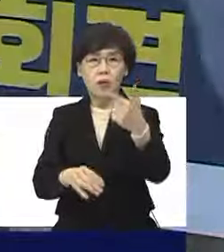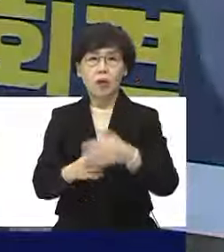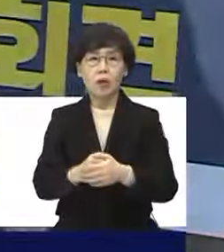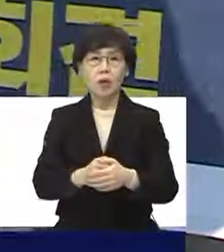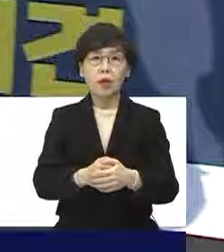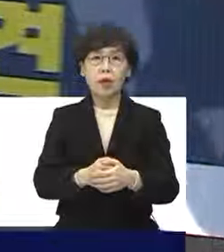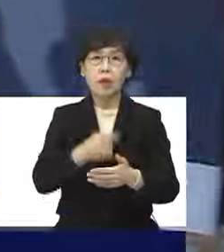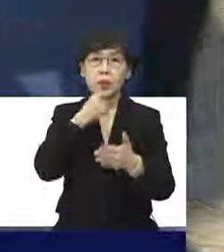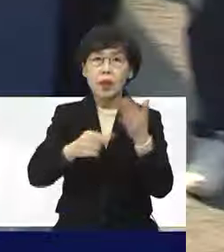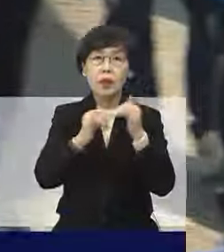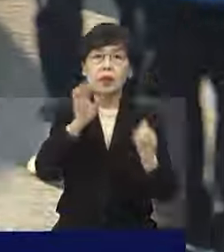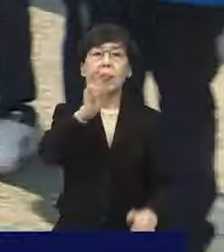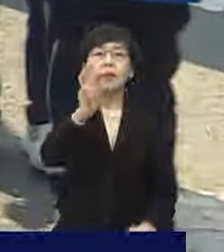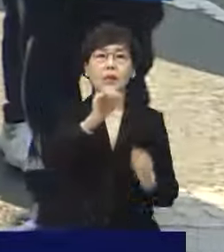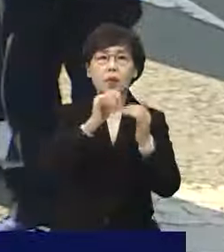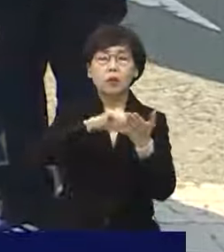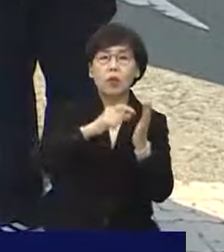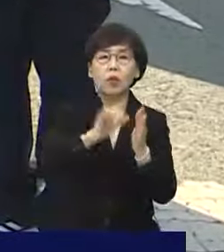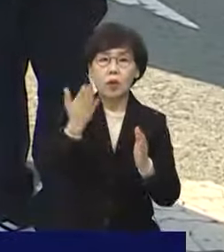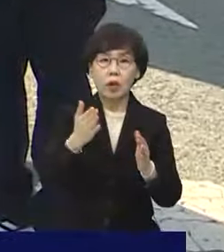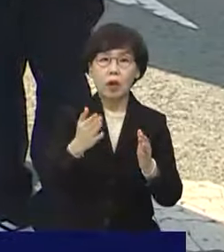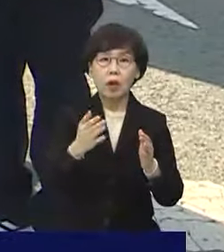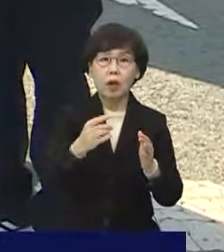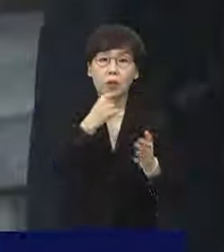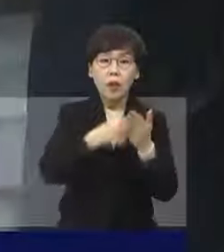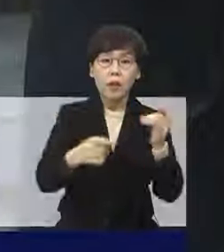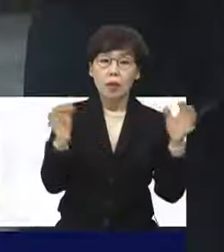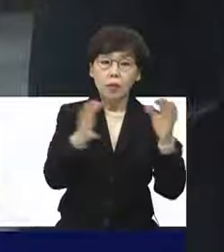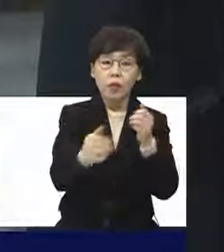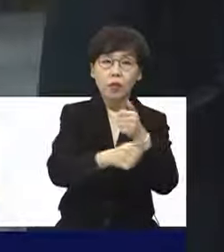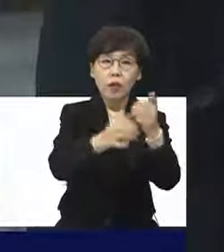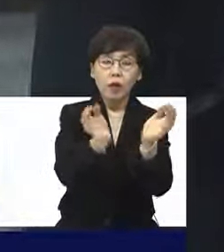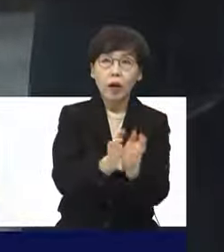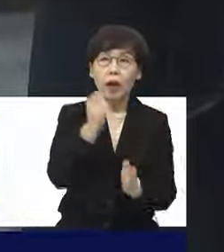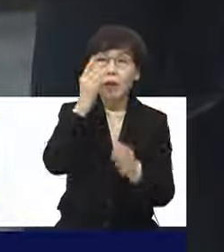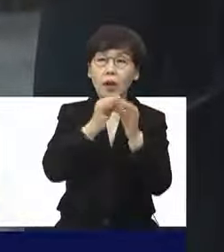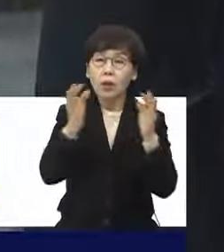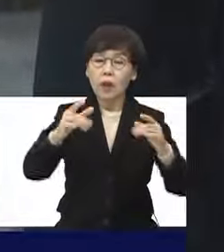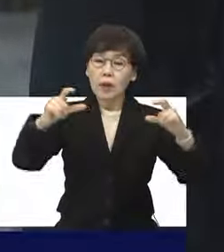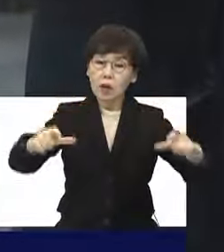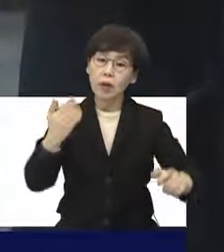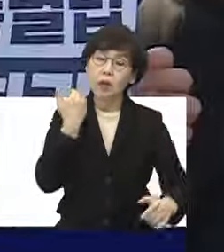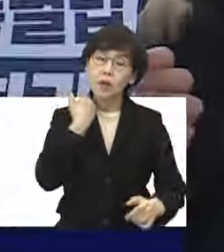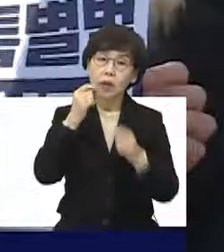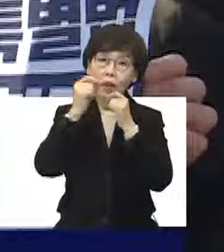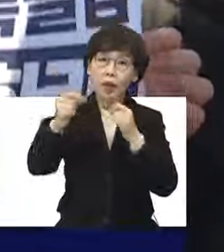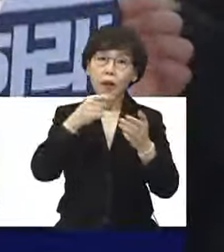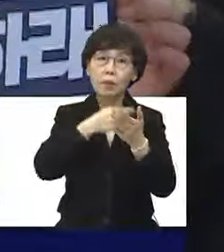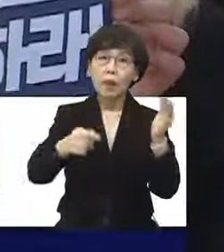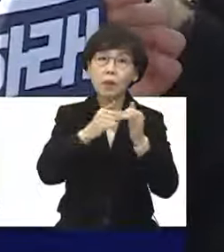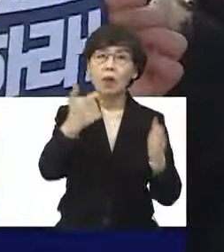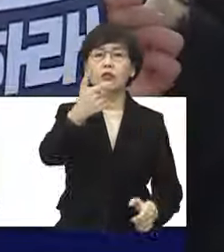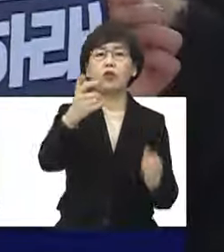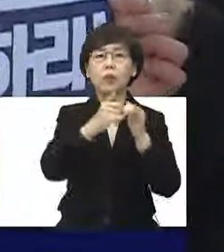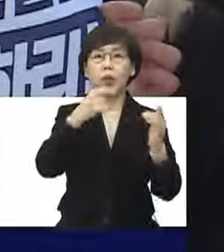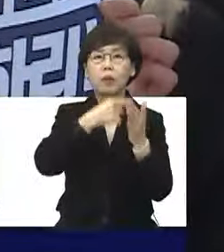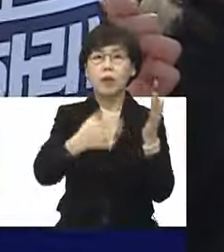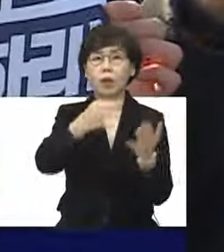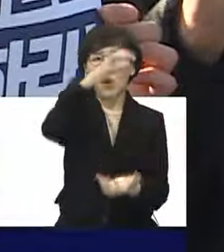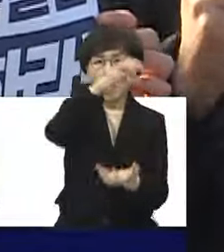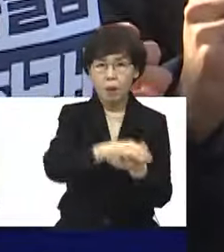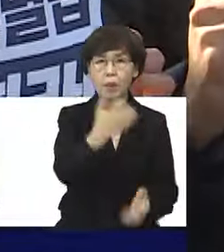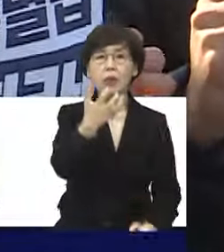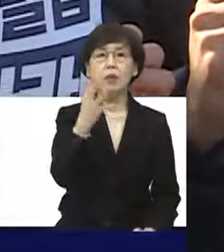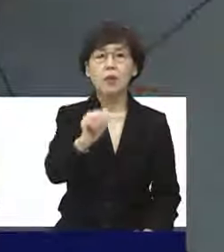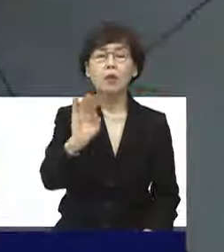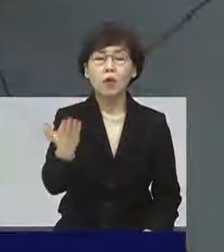경산 전세 사기 피해자 대책위원회가 한 달 동안 파악한 지역의 전세 사기 피해자는 60명, 피해액만 80억 원에